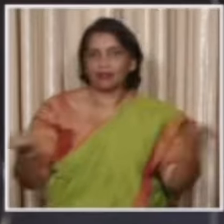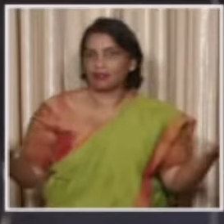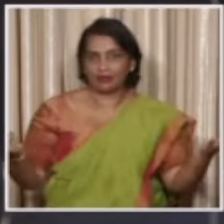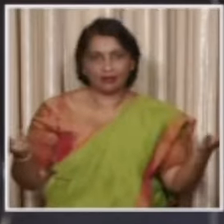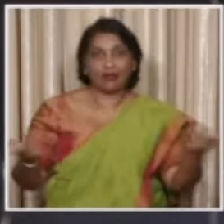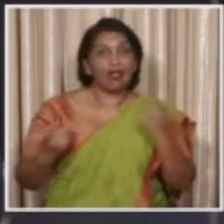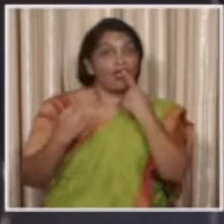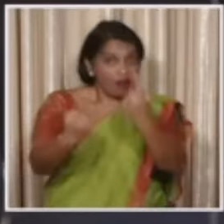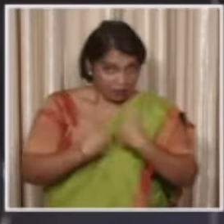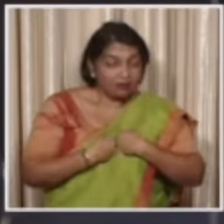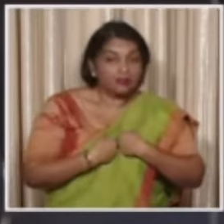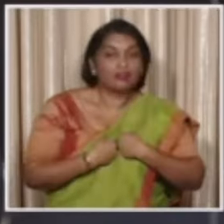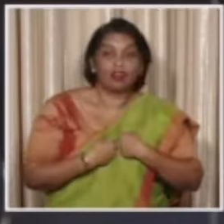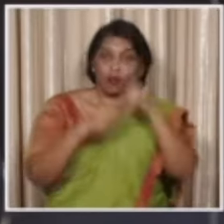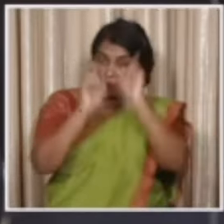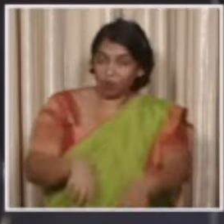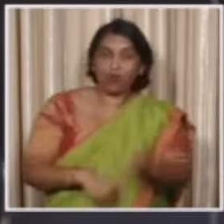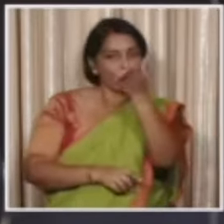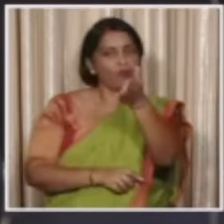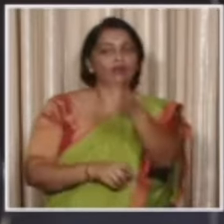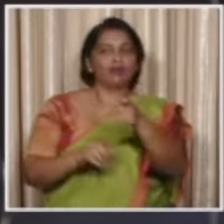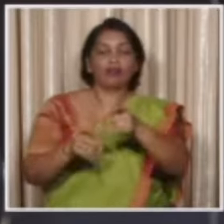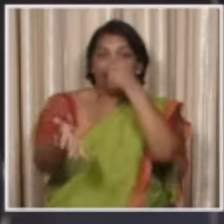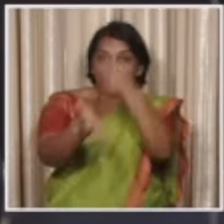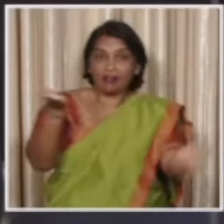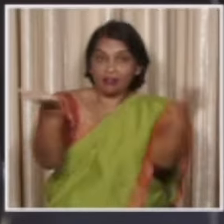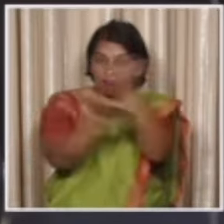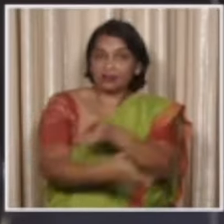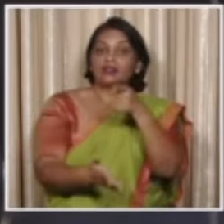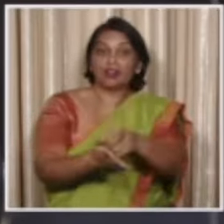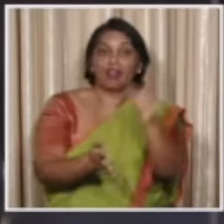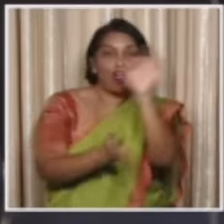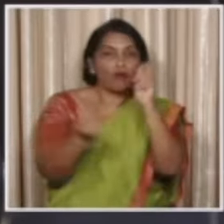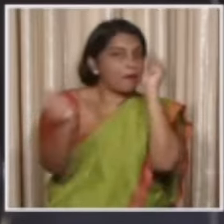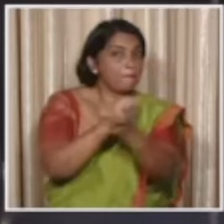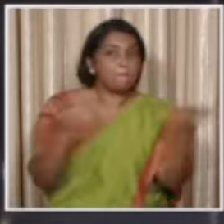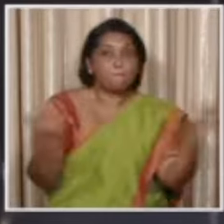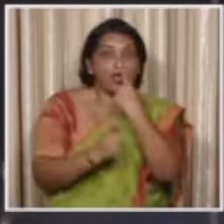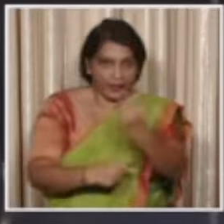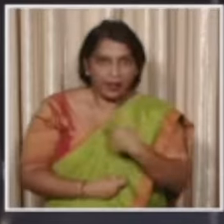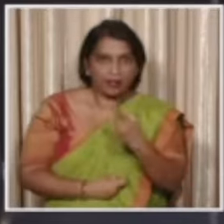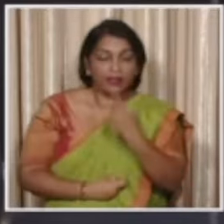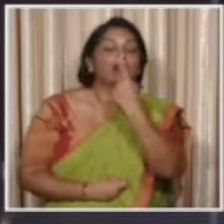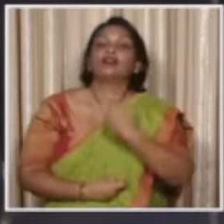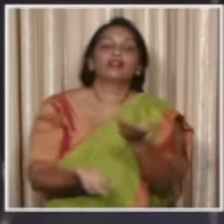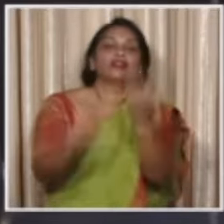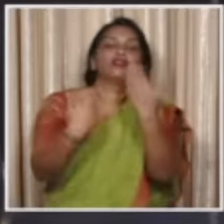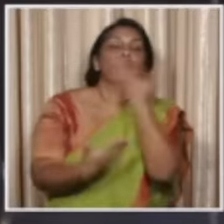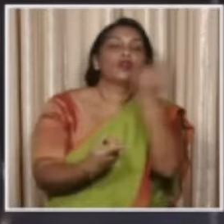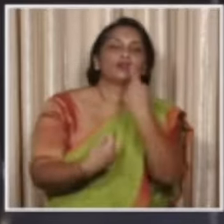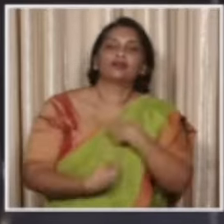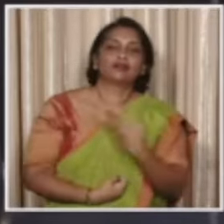අපිට කියනවද ඔය ගොල්ලෝ ඔය අස්සංකරපු එග්‍රීමන්ටක ඉස්පිල්ල පාපිල්ලක් වෙනස් කරන්න බෑ කියලා කියන්නට නැකිටලා පුළුවන්න